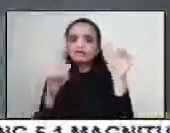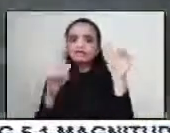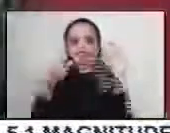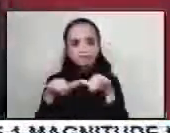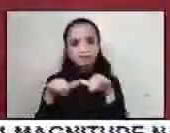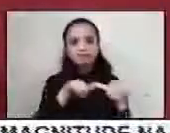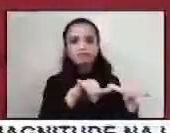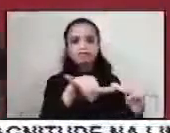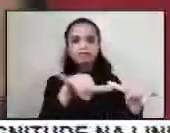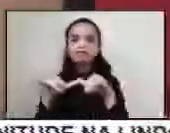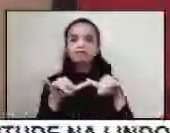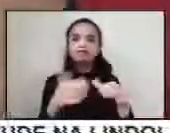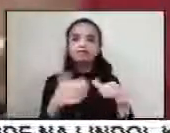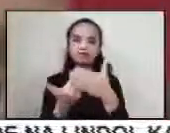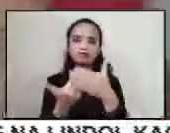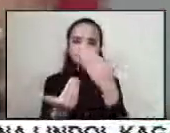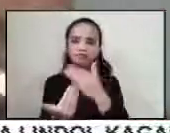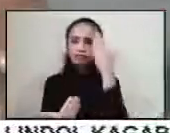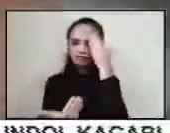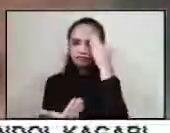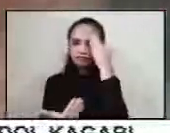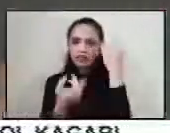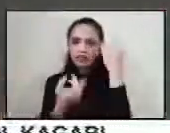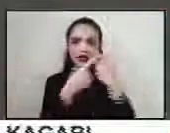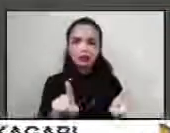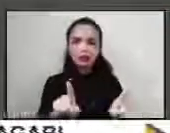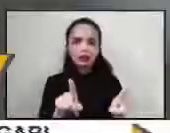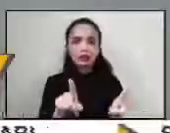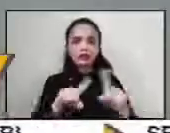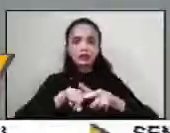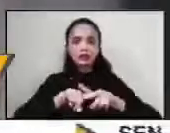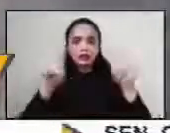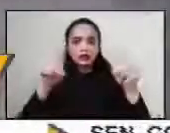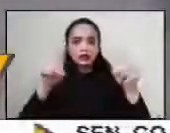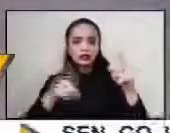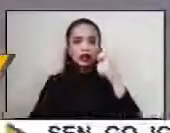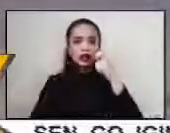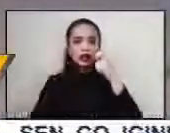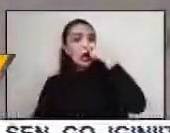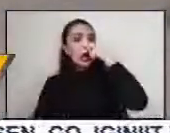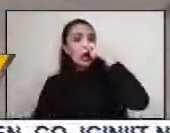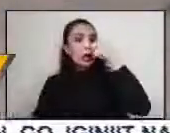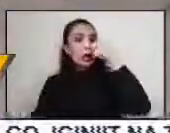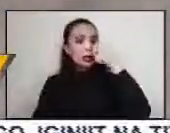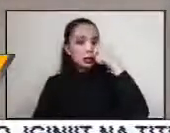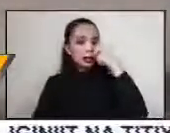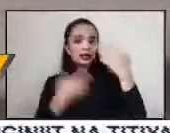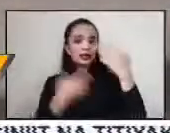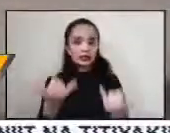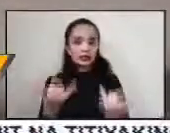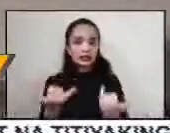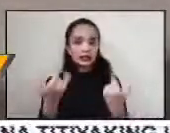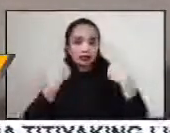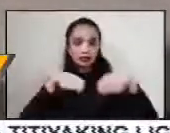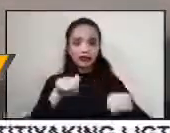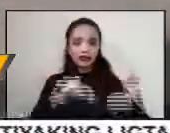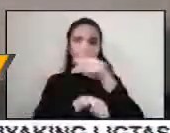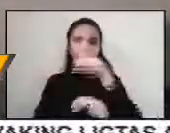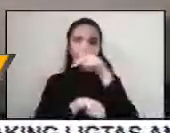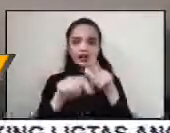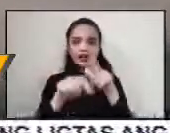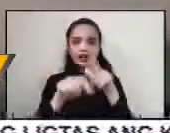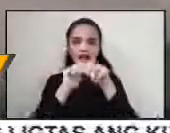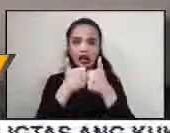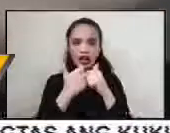bayad. 3 hanggang 4 oras lang din ang turnaround time ng resulta. 95% din ang concordance rate ng